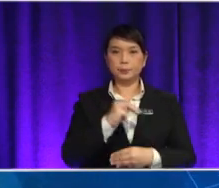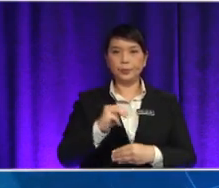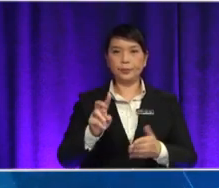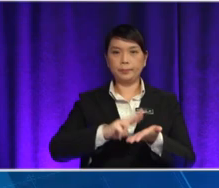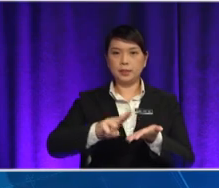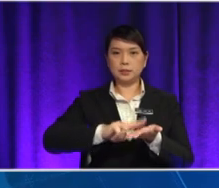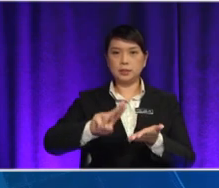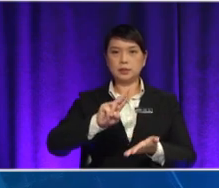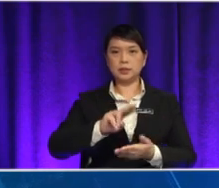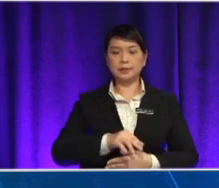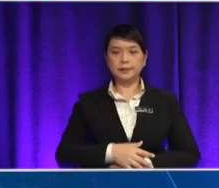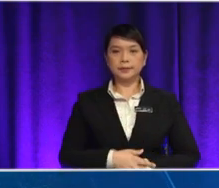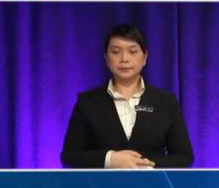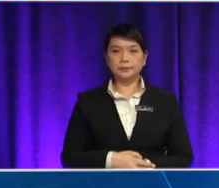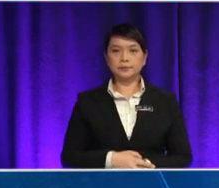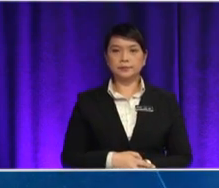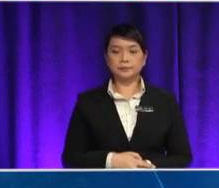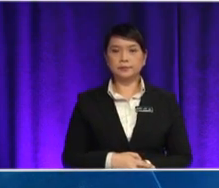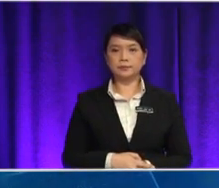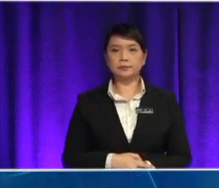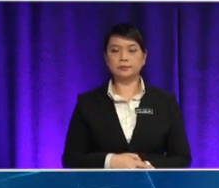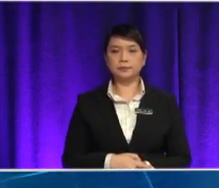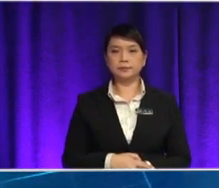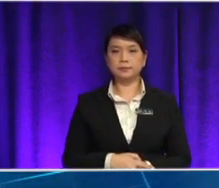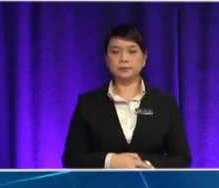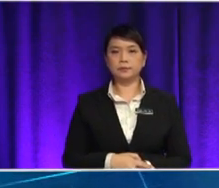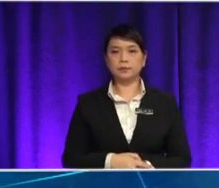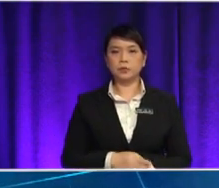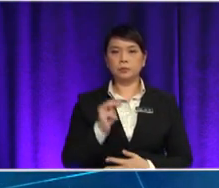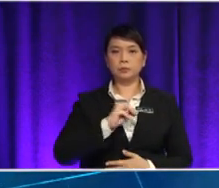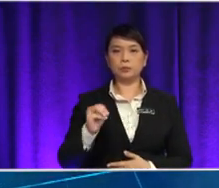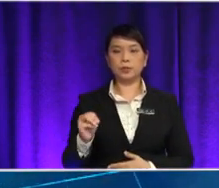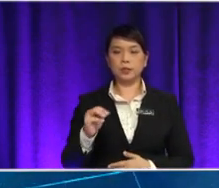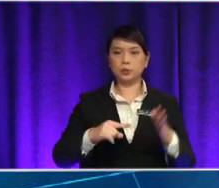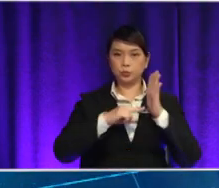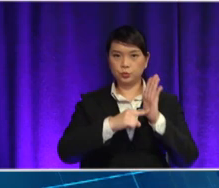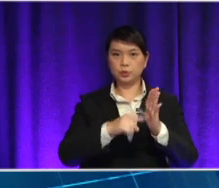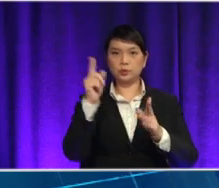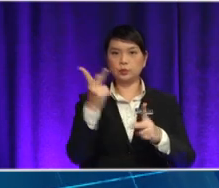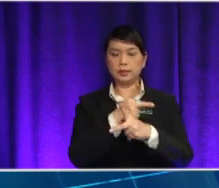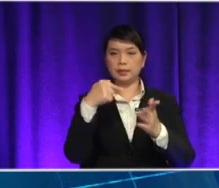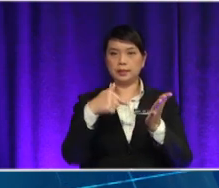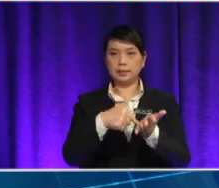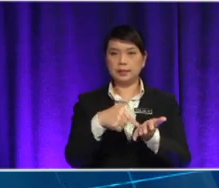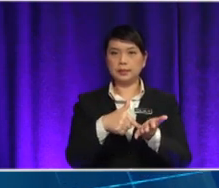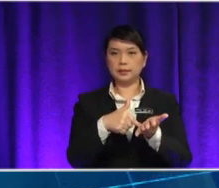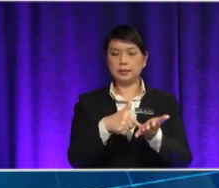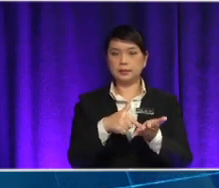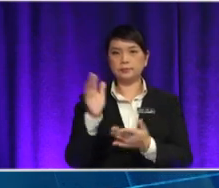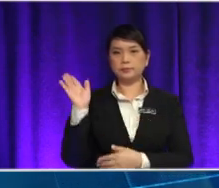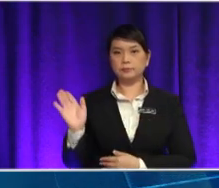Ya. Okey. Saya minta murid saya di Google Meet angkat lagi sekali murid punya mini whiteboard.